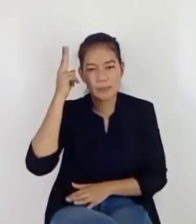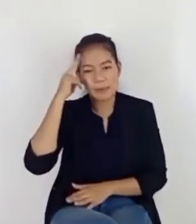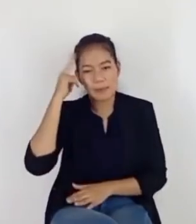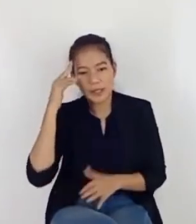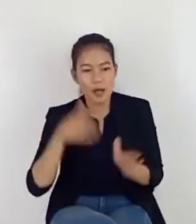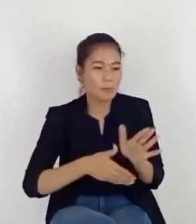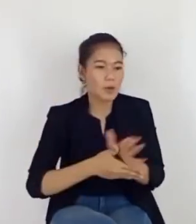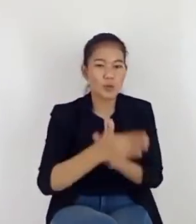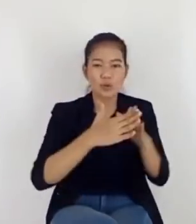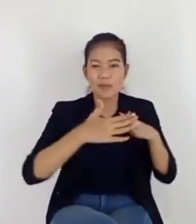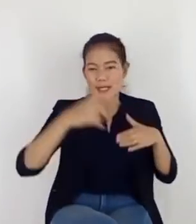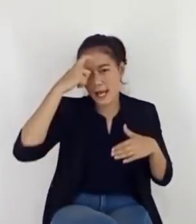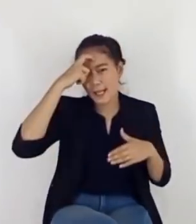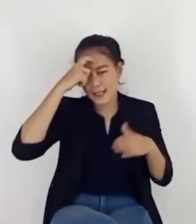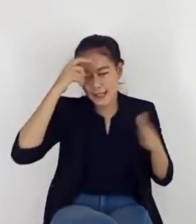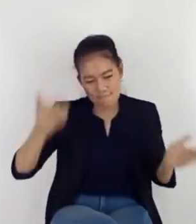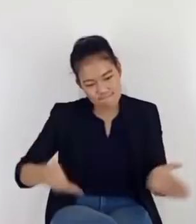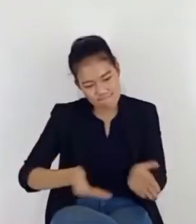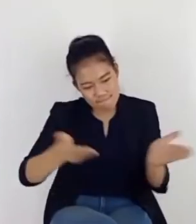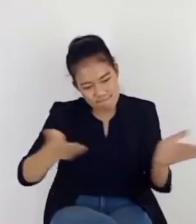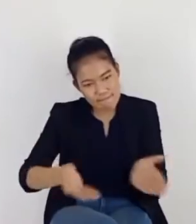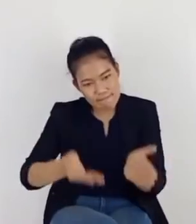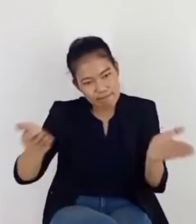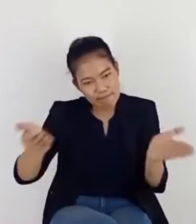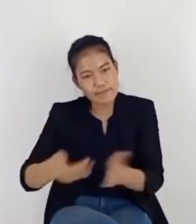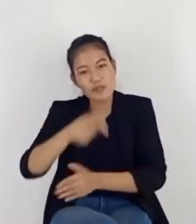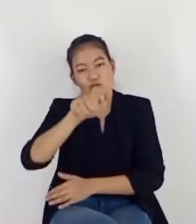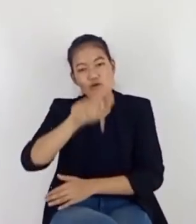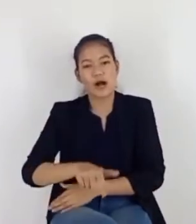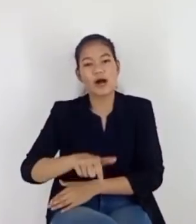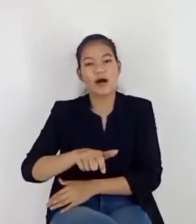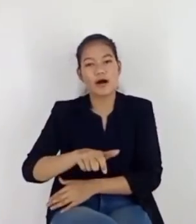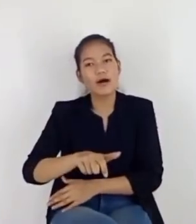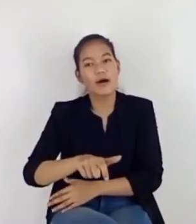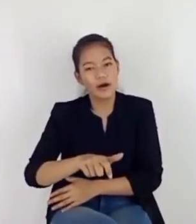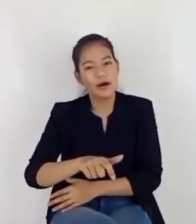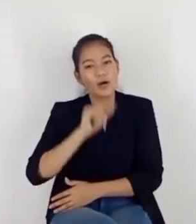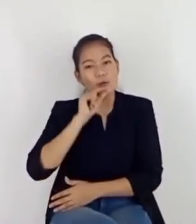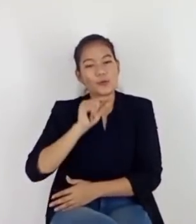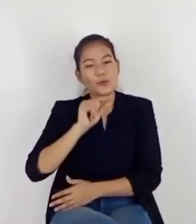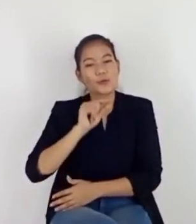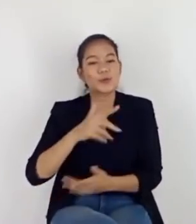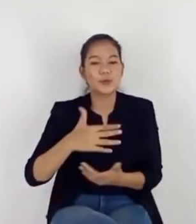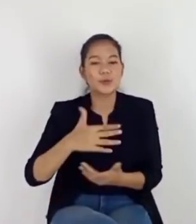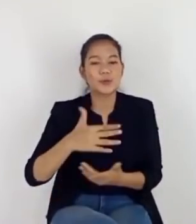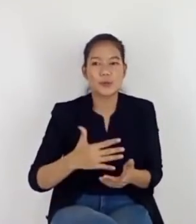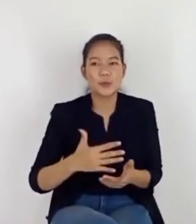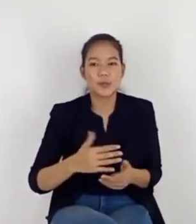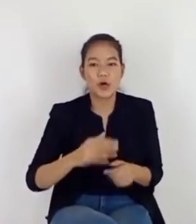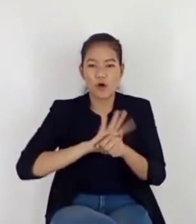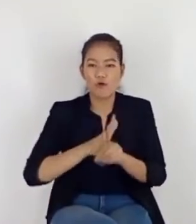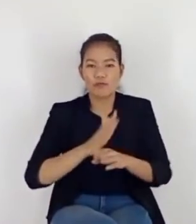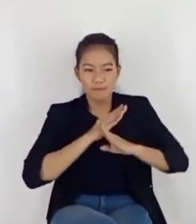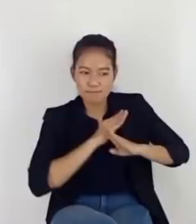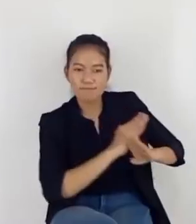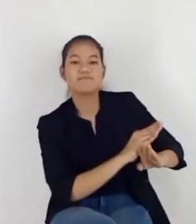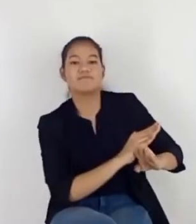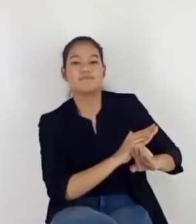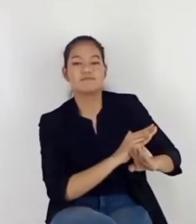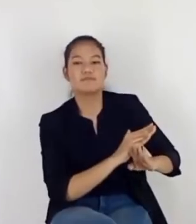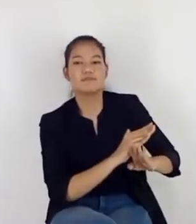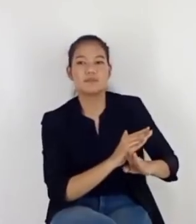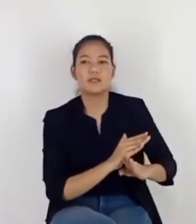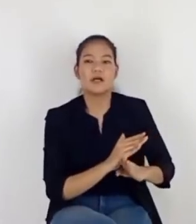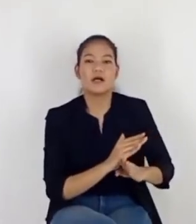sakit untuk bisa menolong mereka yang sakit dan juga untuk mengatasi pandemi COVID ini,